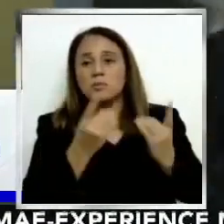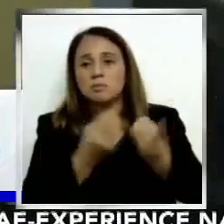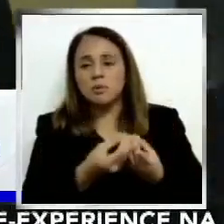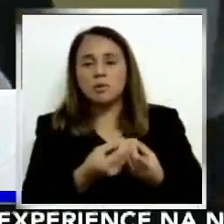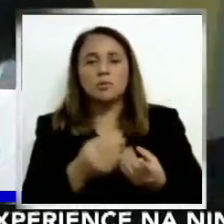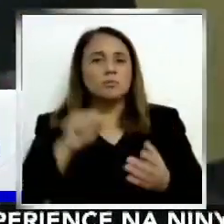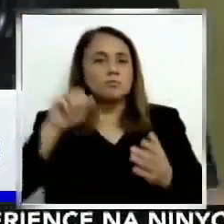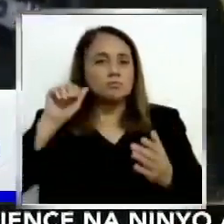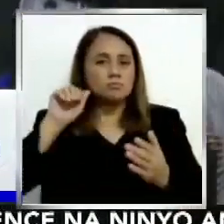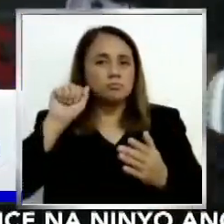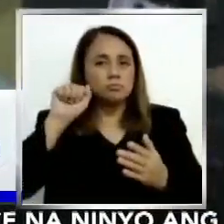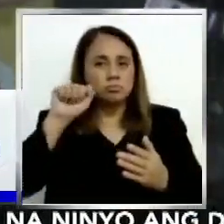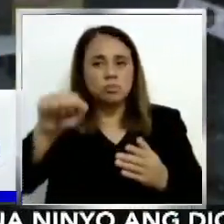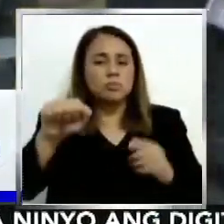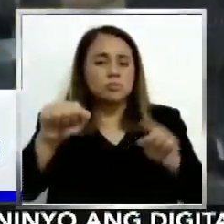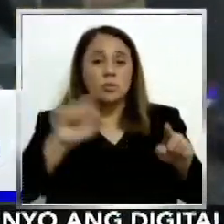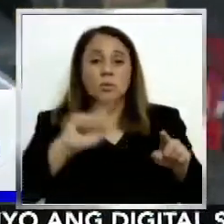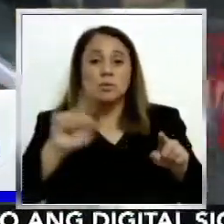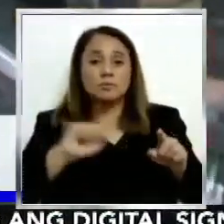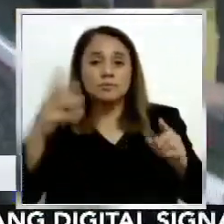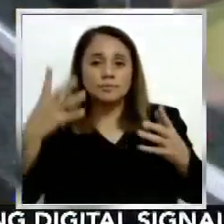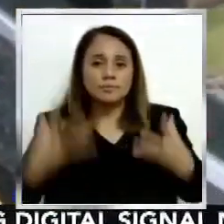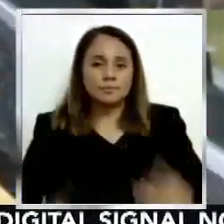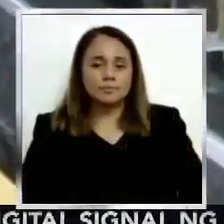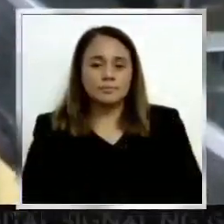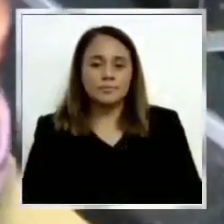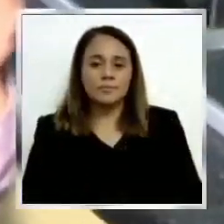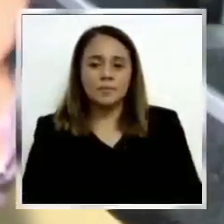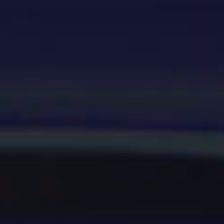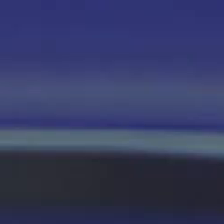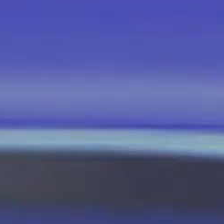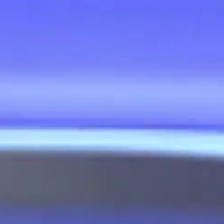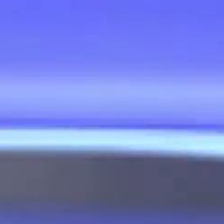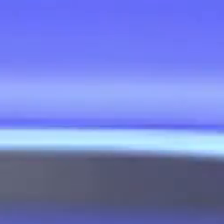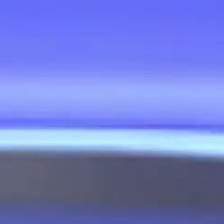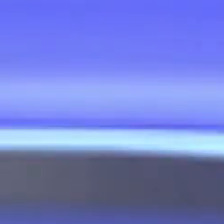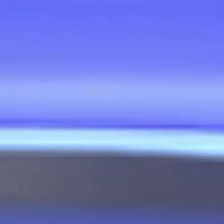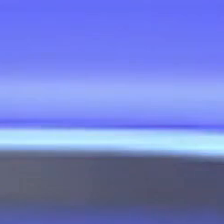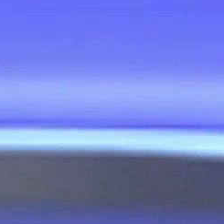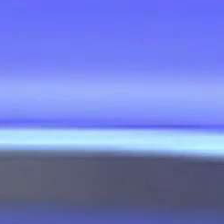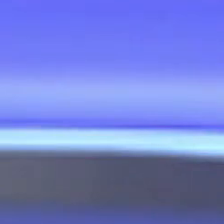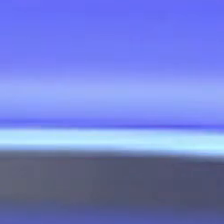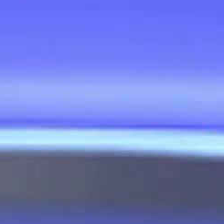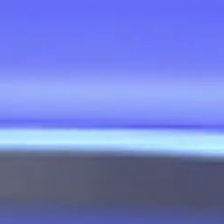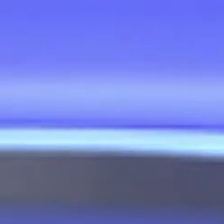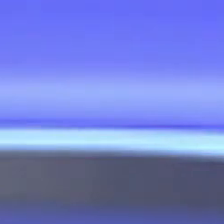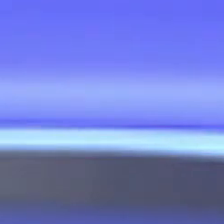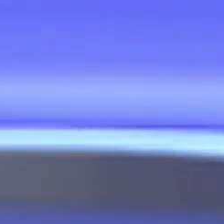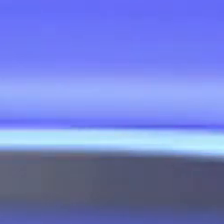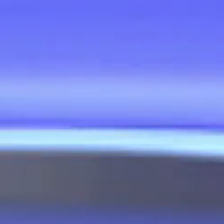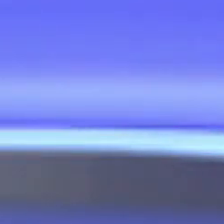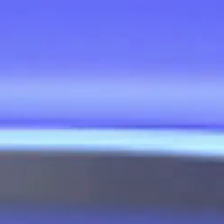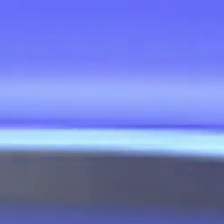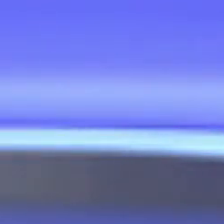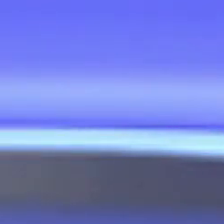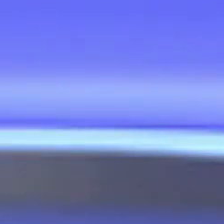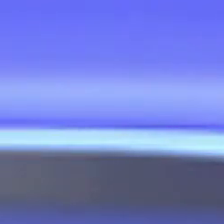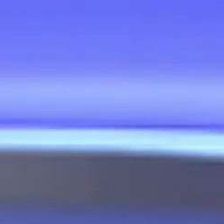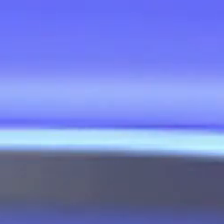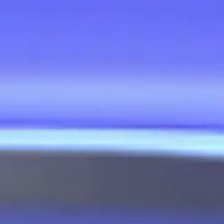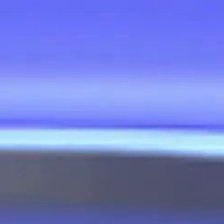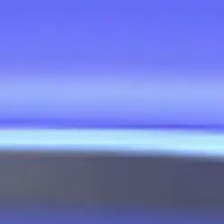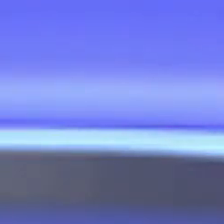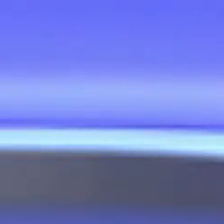korupsyon. Salima Refran, nakatutok 24 oras. Good news mga kapuso! Maari niyong mapanood ang